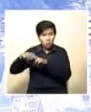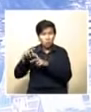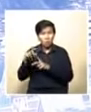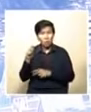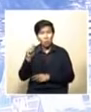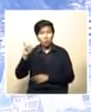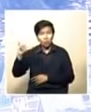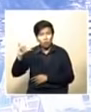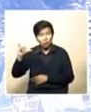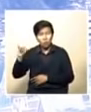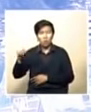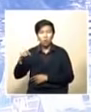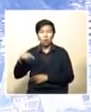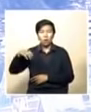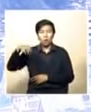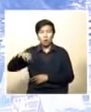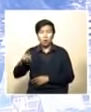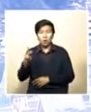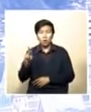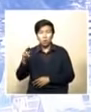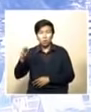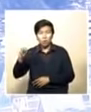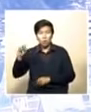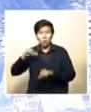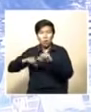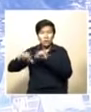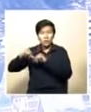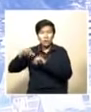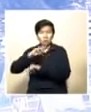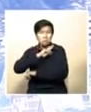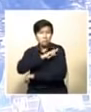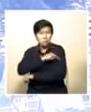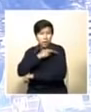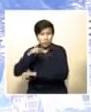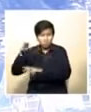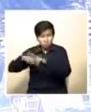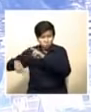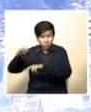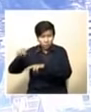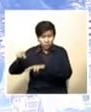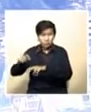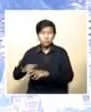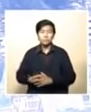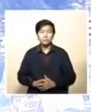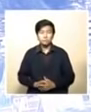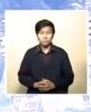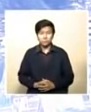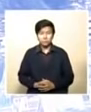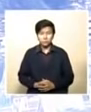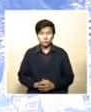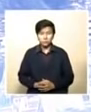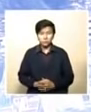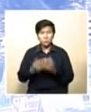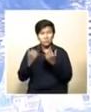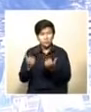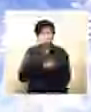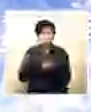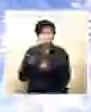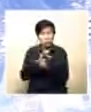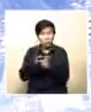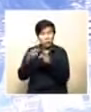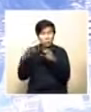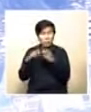ขีดเส้นใต้อย.ตรวจไม่เกิน1วันกรมวิทยาศาสตร์การแพทย์ใช้เวลาตรวจอีกไม่เกิน4